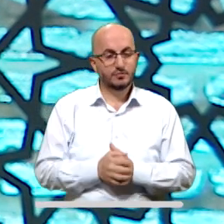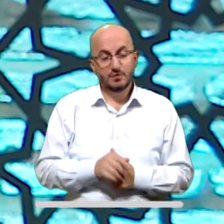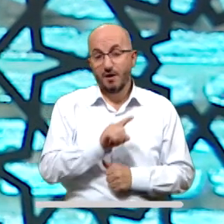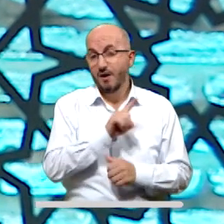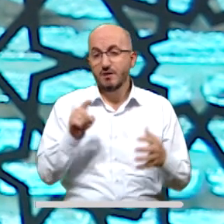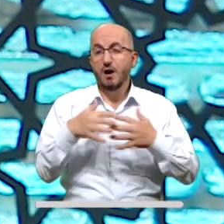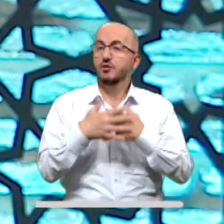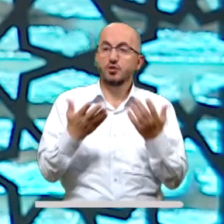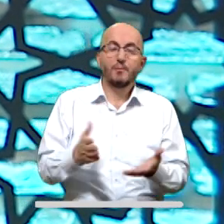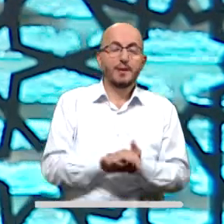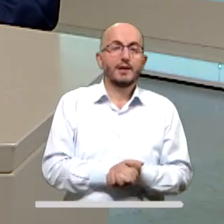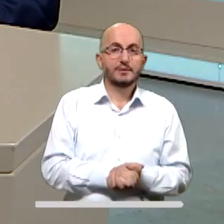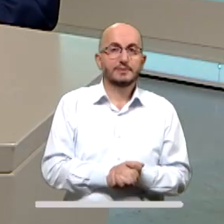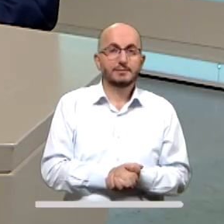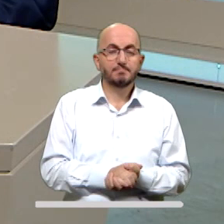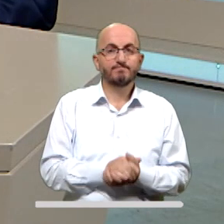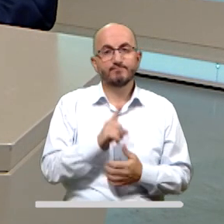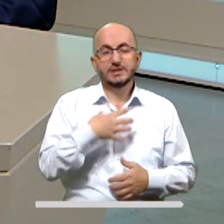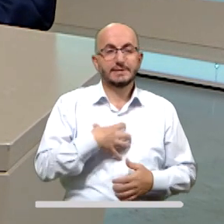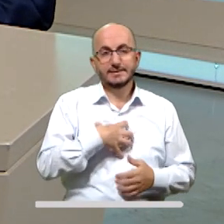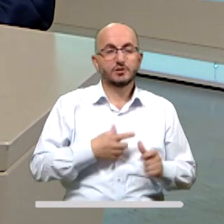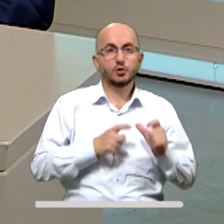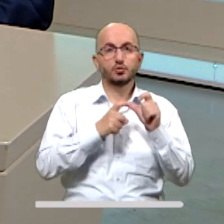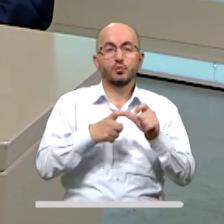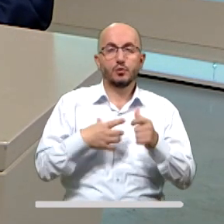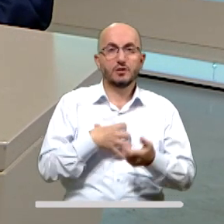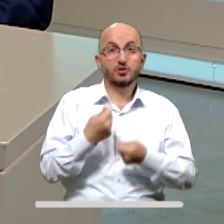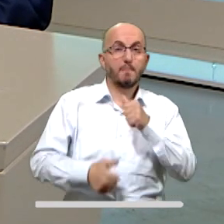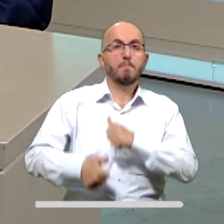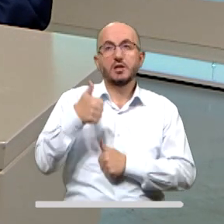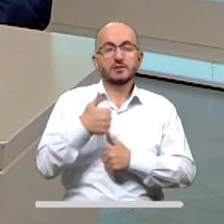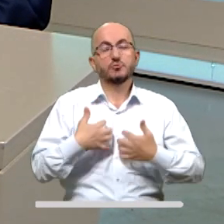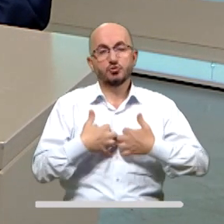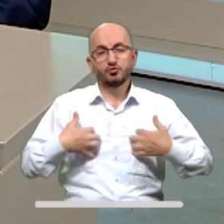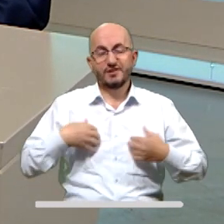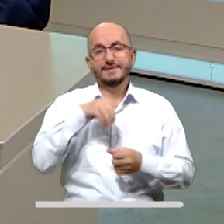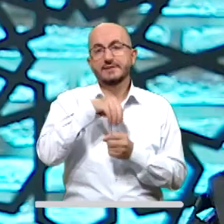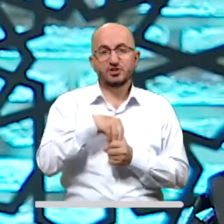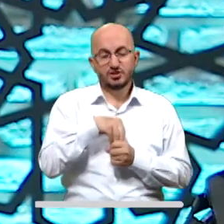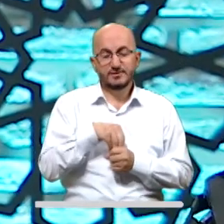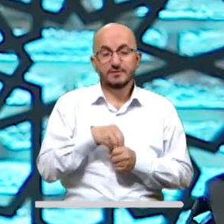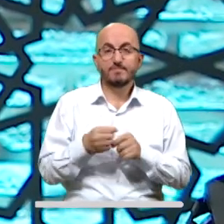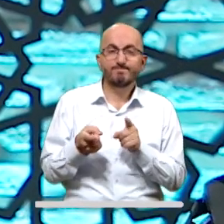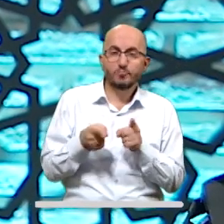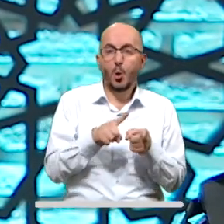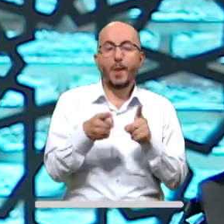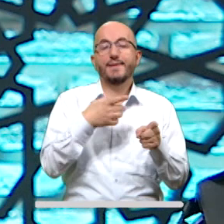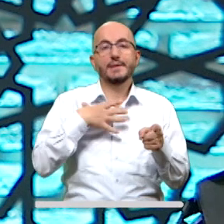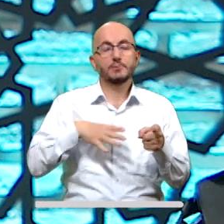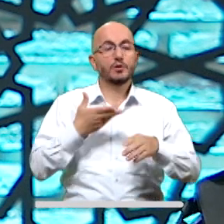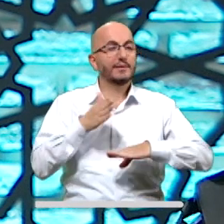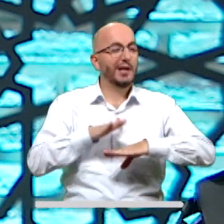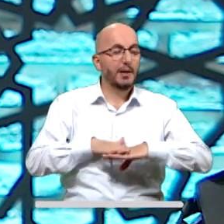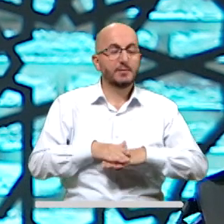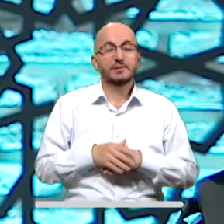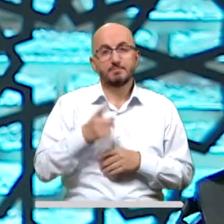Hayırlı akşamlar. Aslında bir dini soru değil de Diyanetimize insanımız güvendiği için hocam yönlendirme istiyorlar. Ne yaparsınız